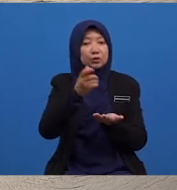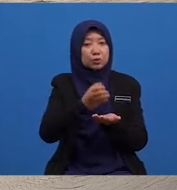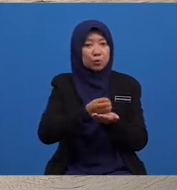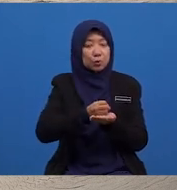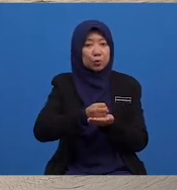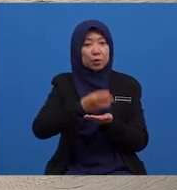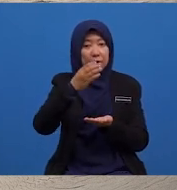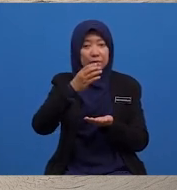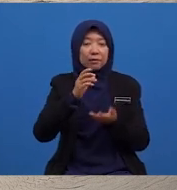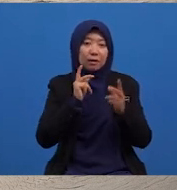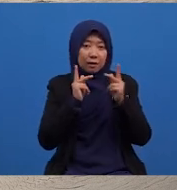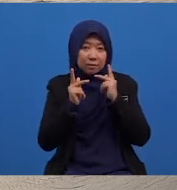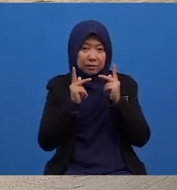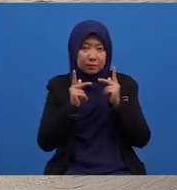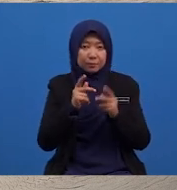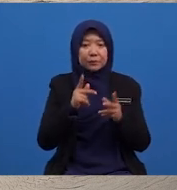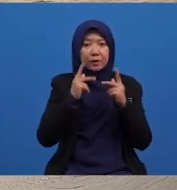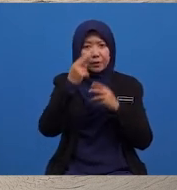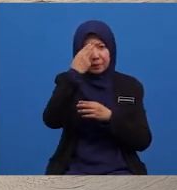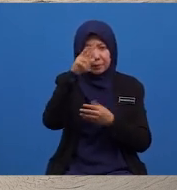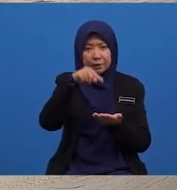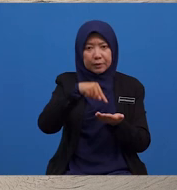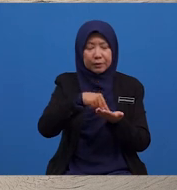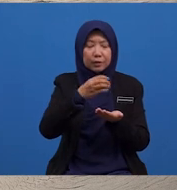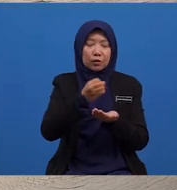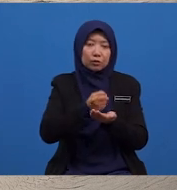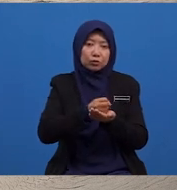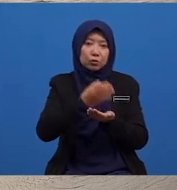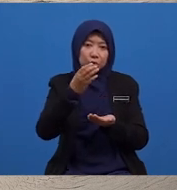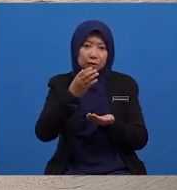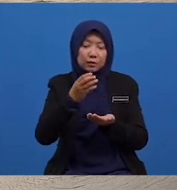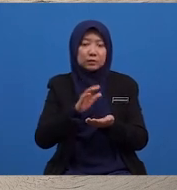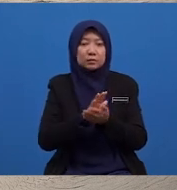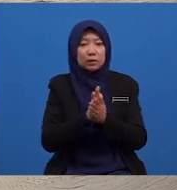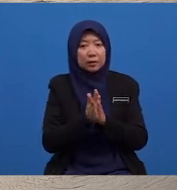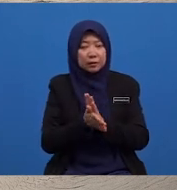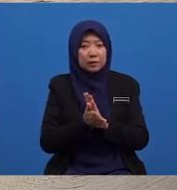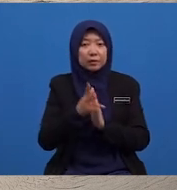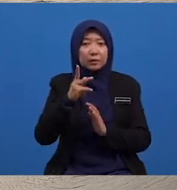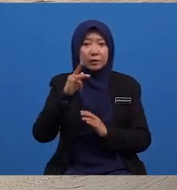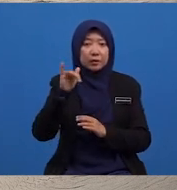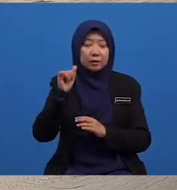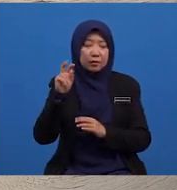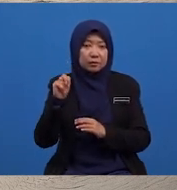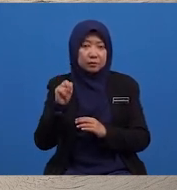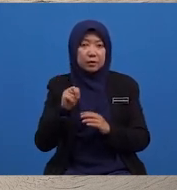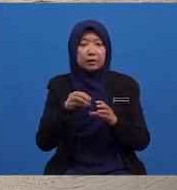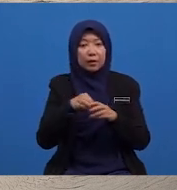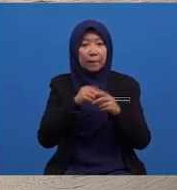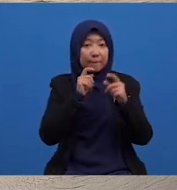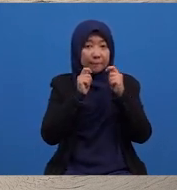Biasanya kata-kata hikmat digunakan sebagai cogan kata atau kiasan dalam pertuturan dan